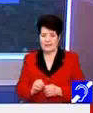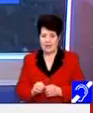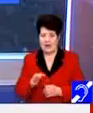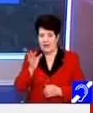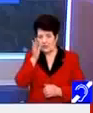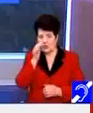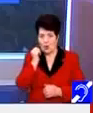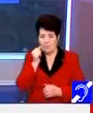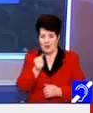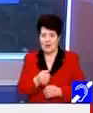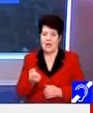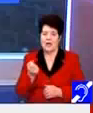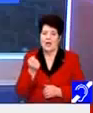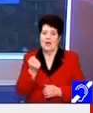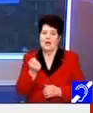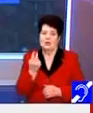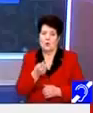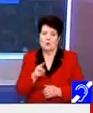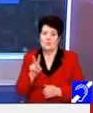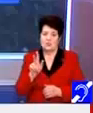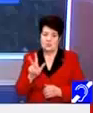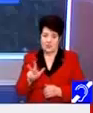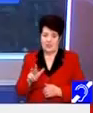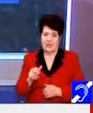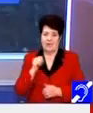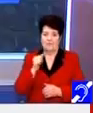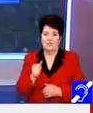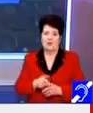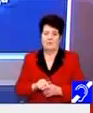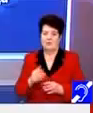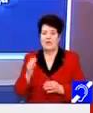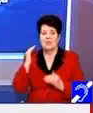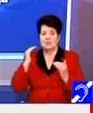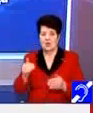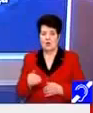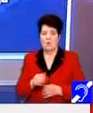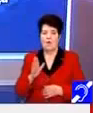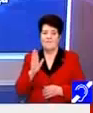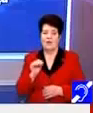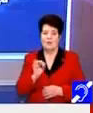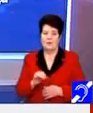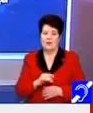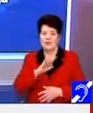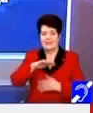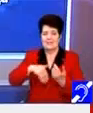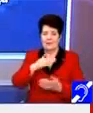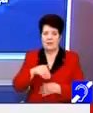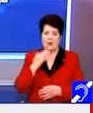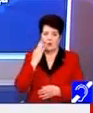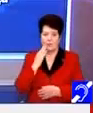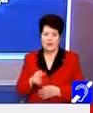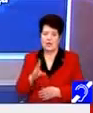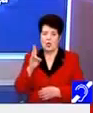La Chișinău, mâine vor fi 23 de grade la prânz, iar cerul va fi variabil. Și în România, vremea va fi instabilă, cerul va fi în